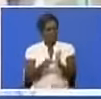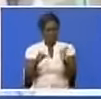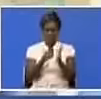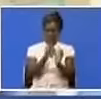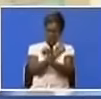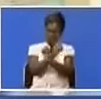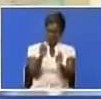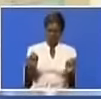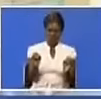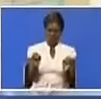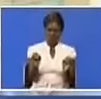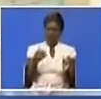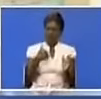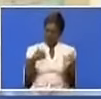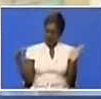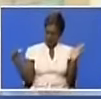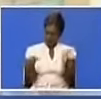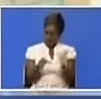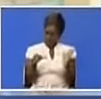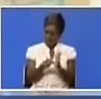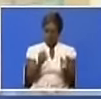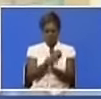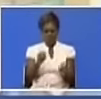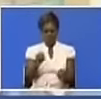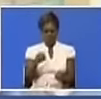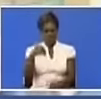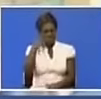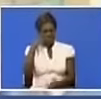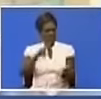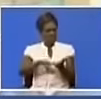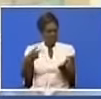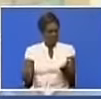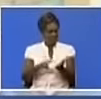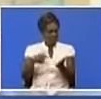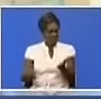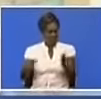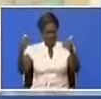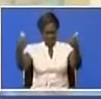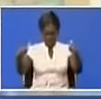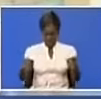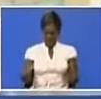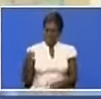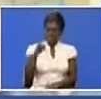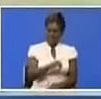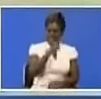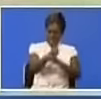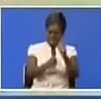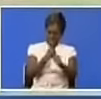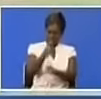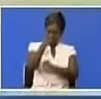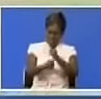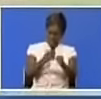them. Hajakuwa na problem ya kuanguka vile watu wanasema ati anaanguka. Tunakaa naye hapa miaka na